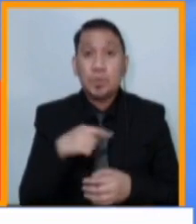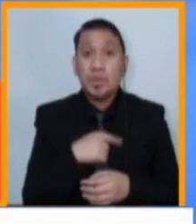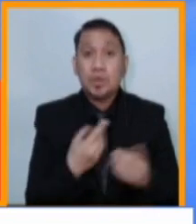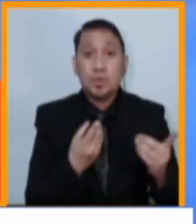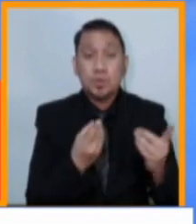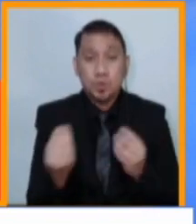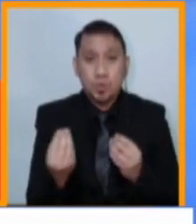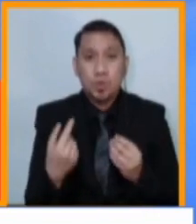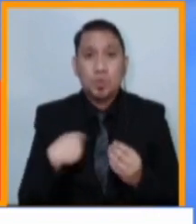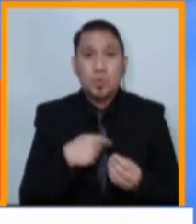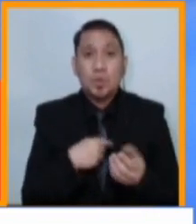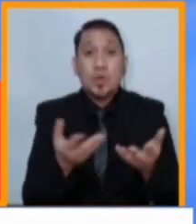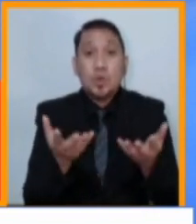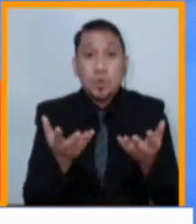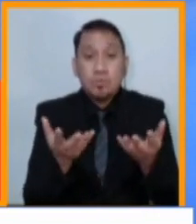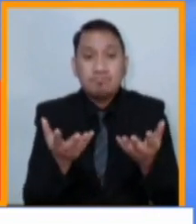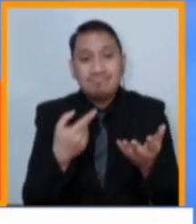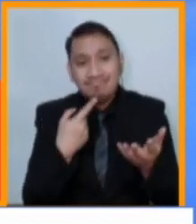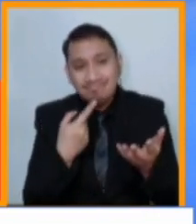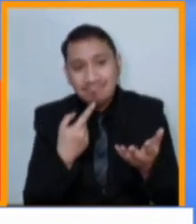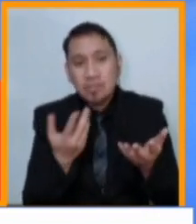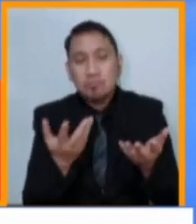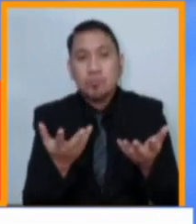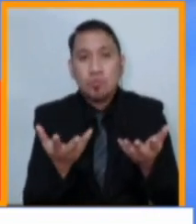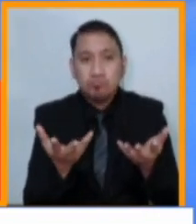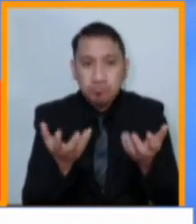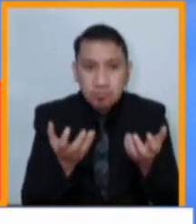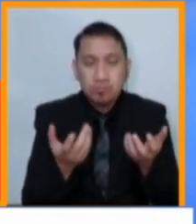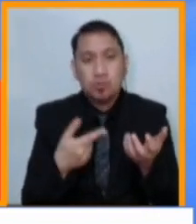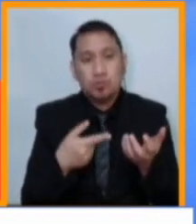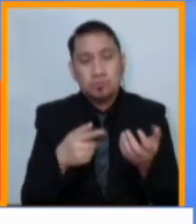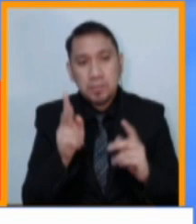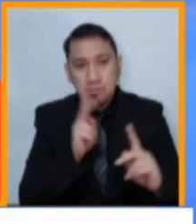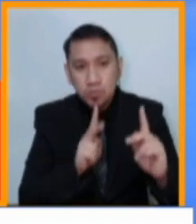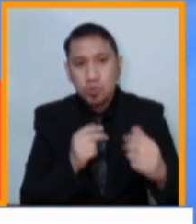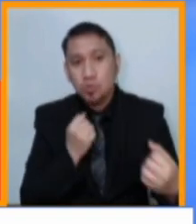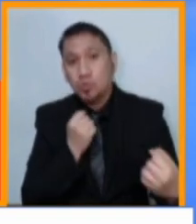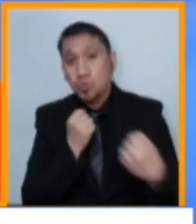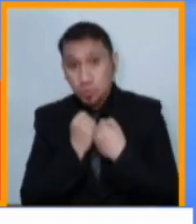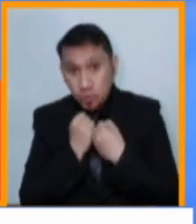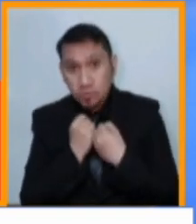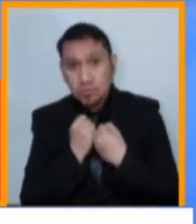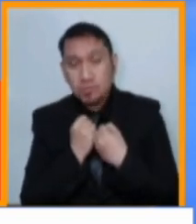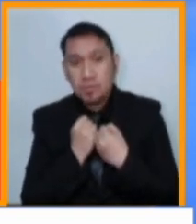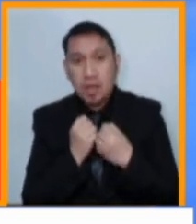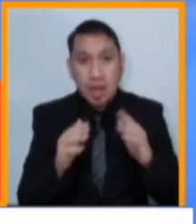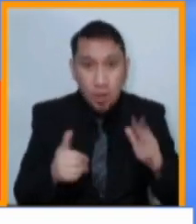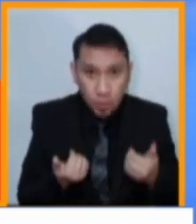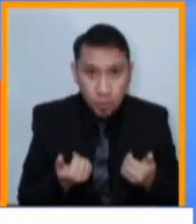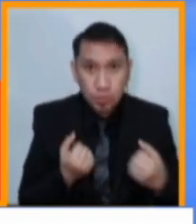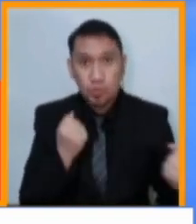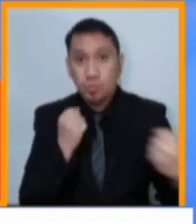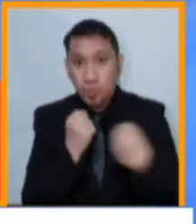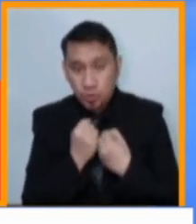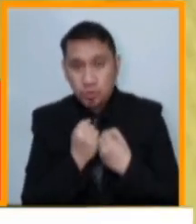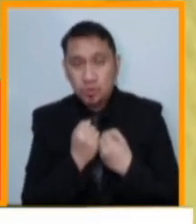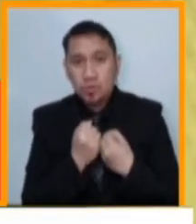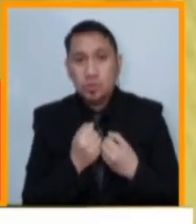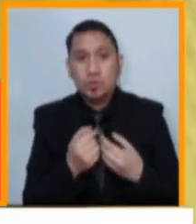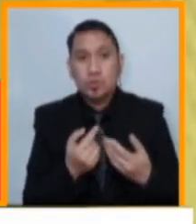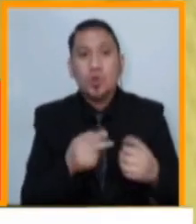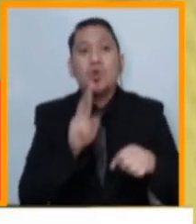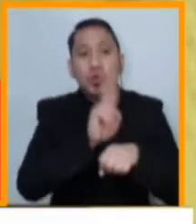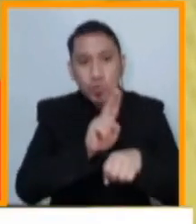ng suporta sa mga kababayan po natin, no? Para sa pamamagitan po ng tamang paggamit ng tubig